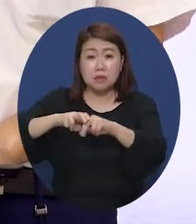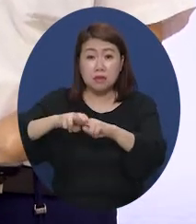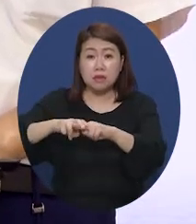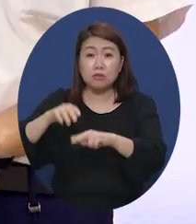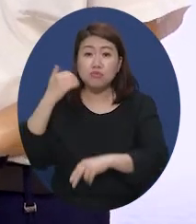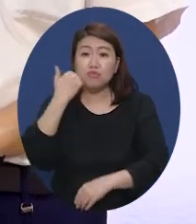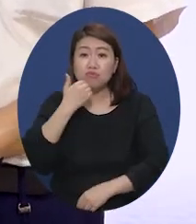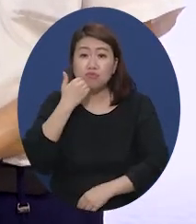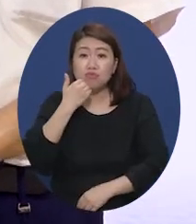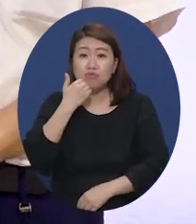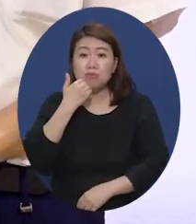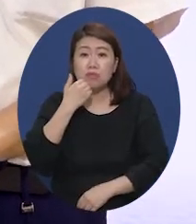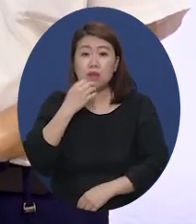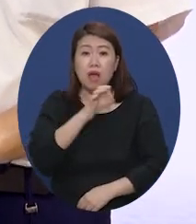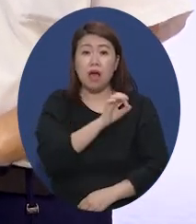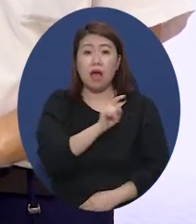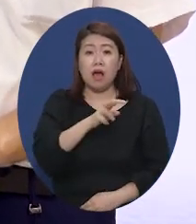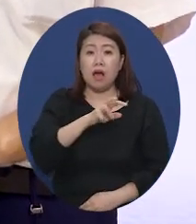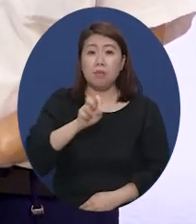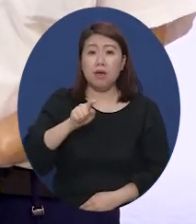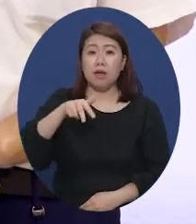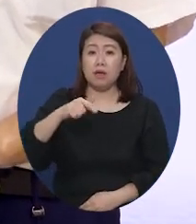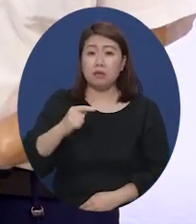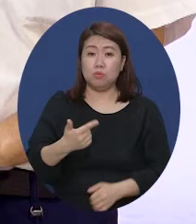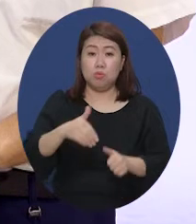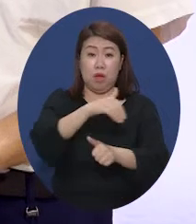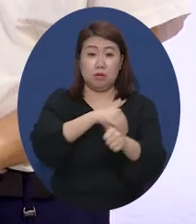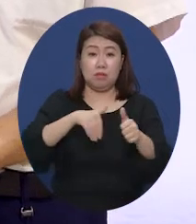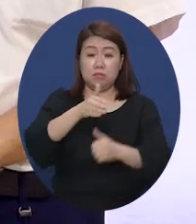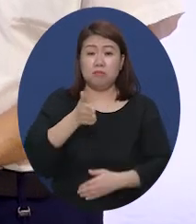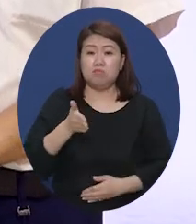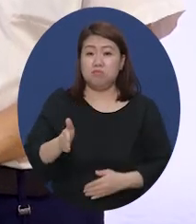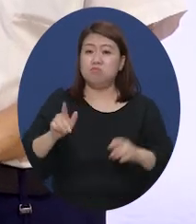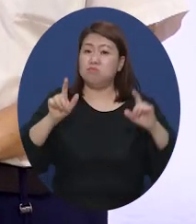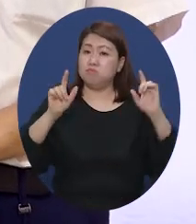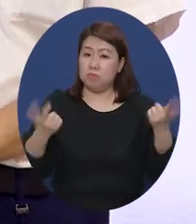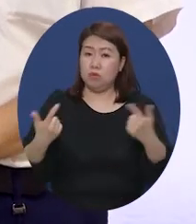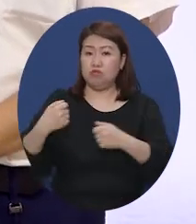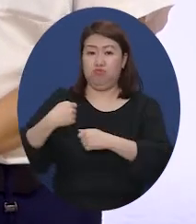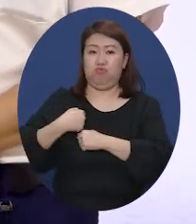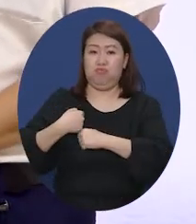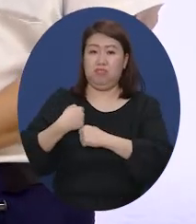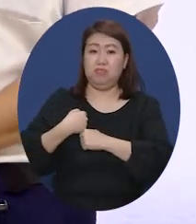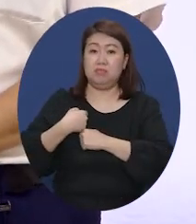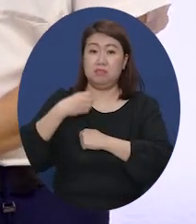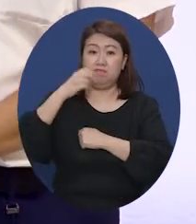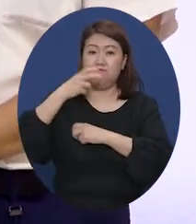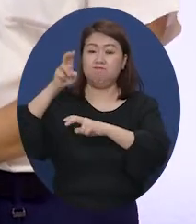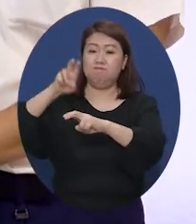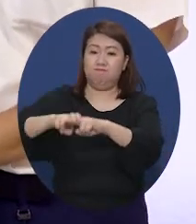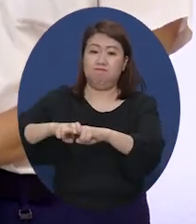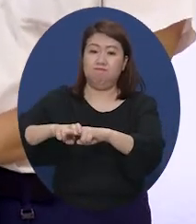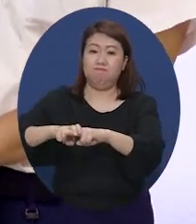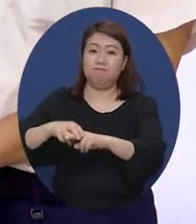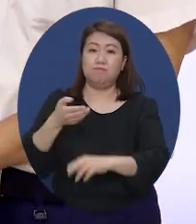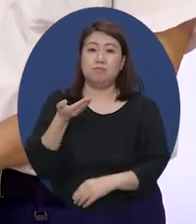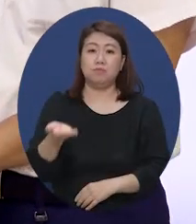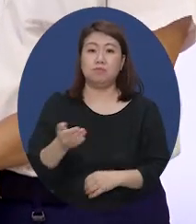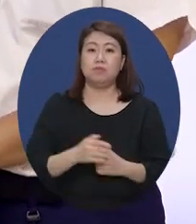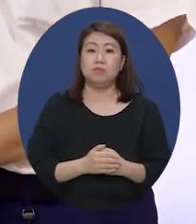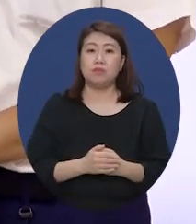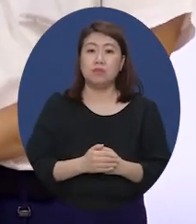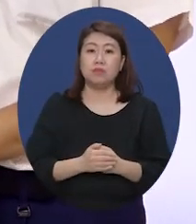자리에 또 누굴 앉혀놓으니까 아마존 전문가가 아닌, 환경 전문가도 아닌 군인을 그쪽에 수장으로